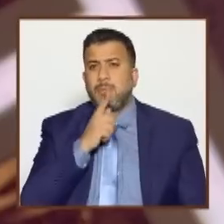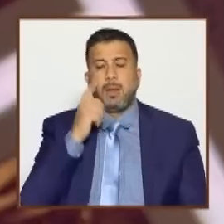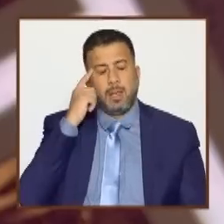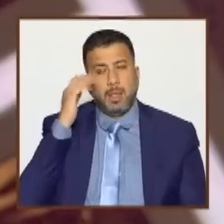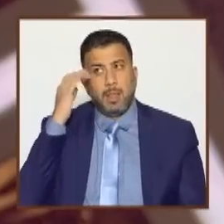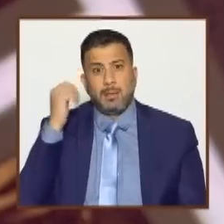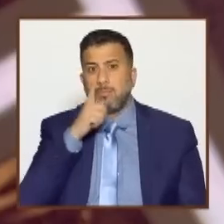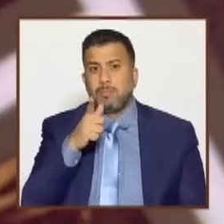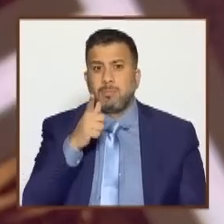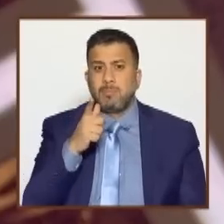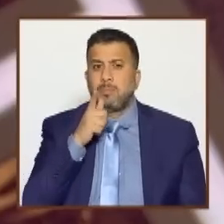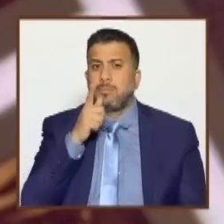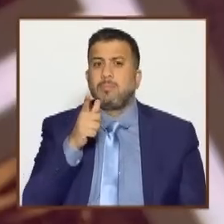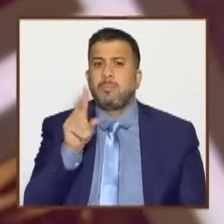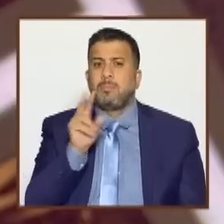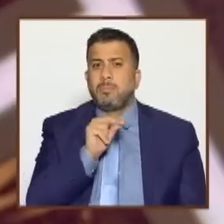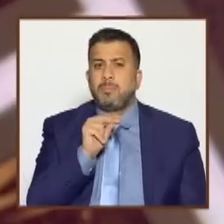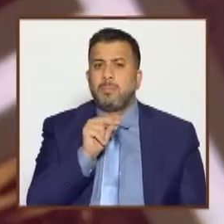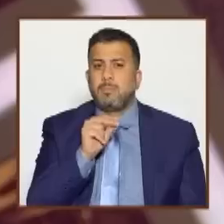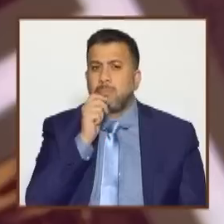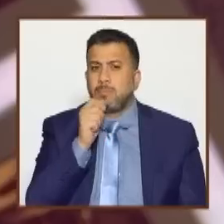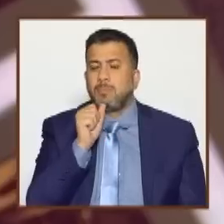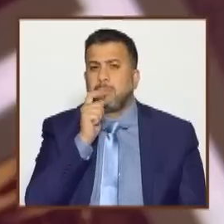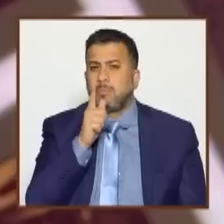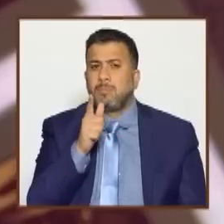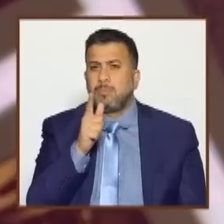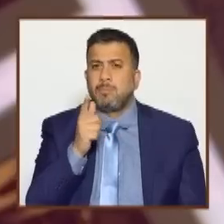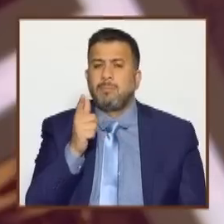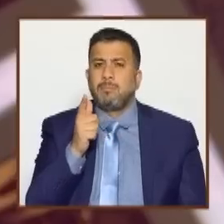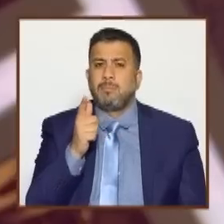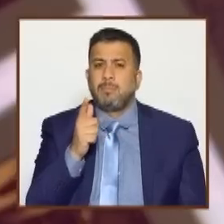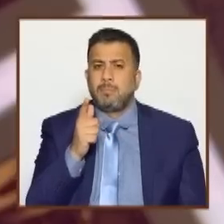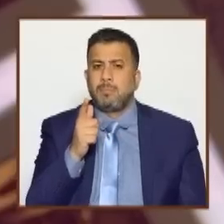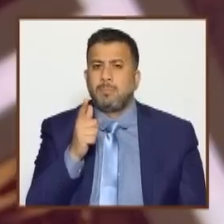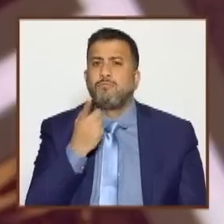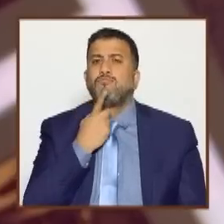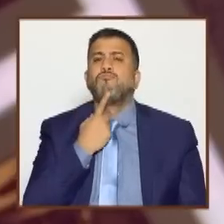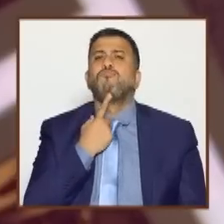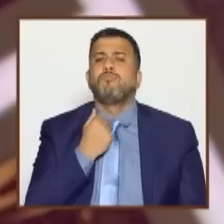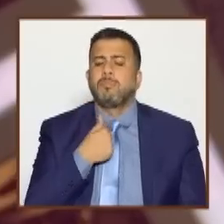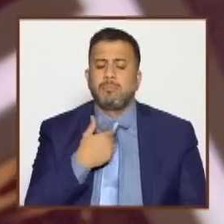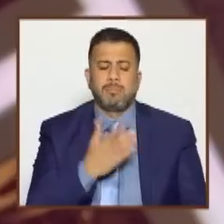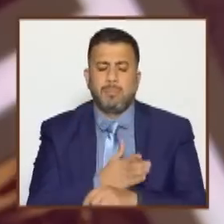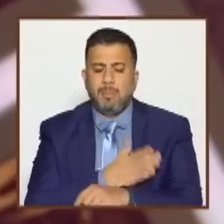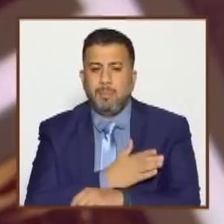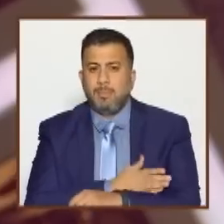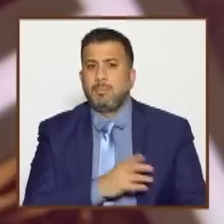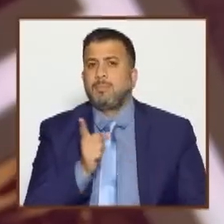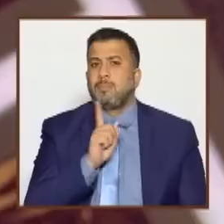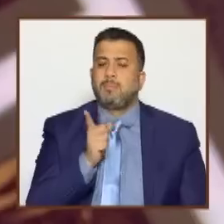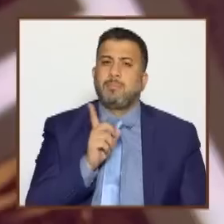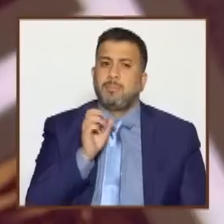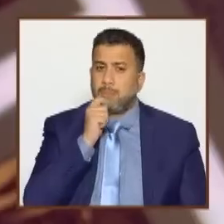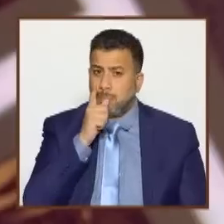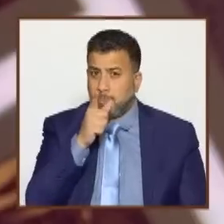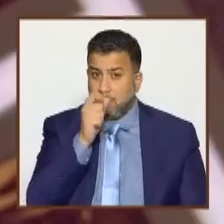الخيالات ومثل هذه الأوهام حتى ترجعين إلى ما سبق. تقول لا أنا بدأت أتعب، ما يصلح يا عبير بارك الله